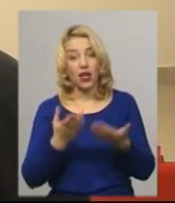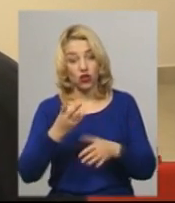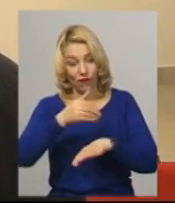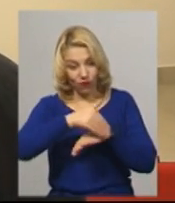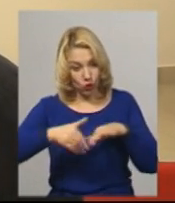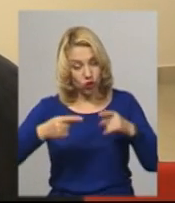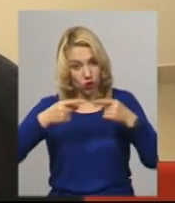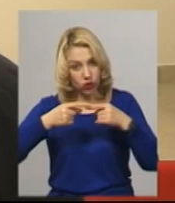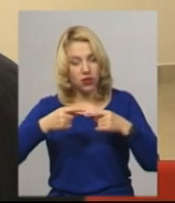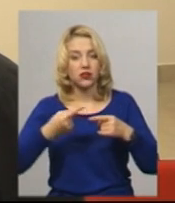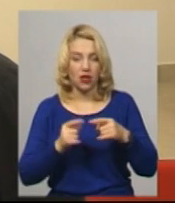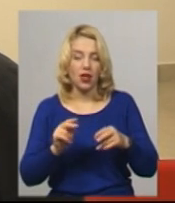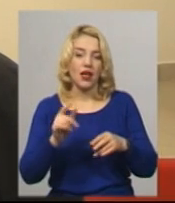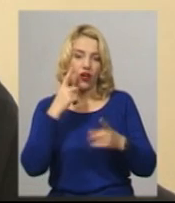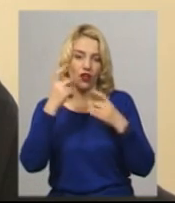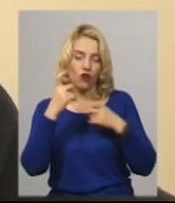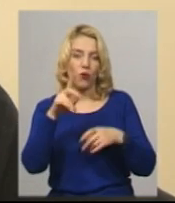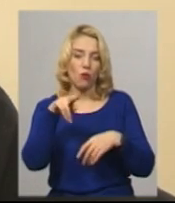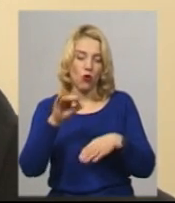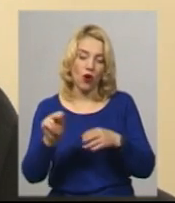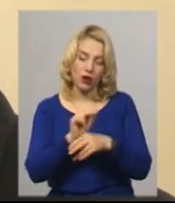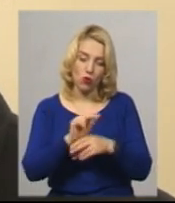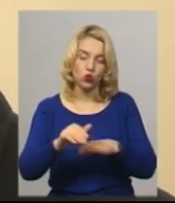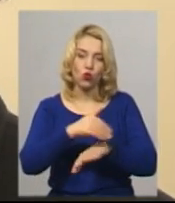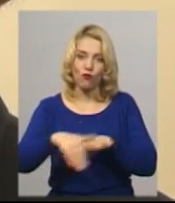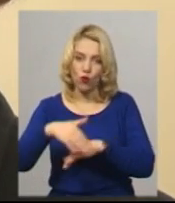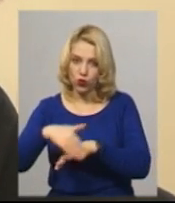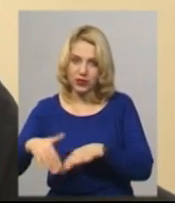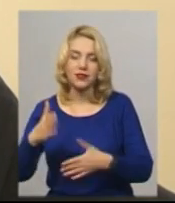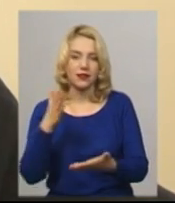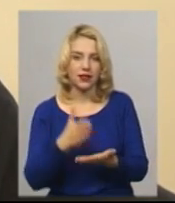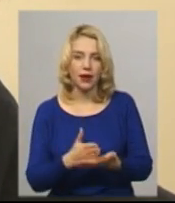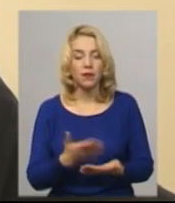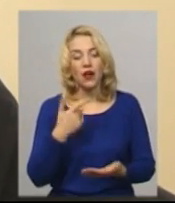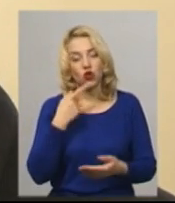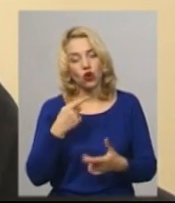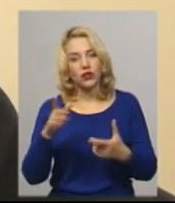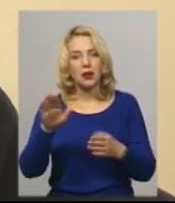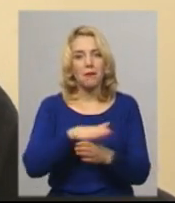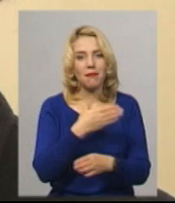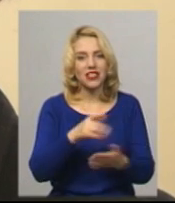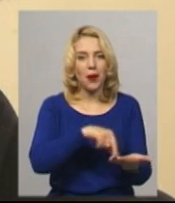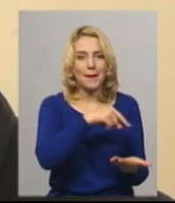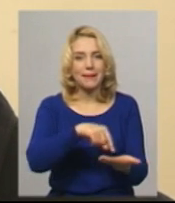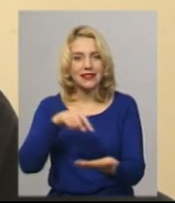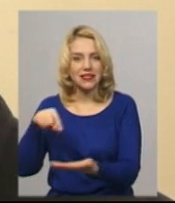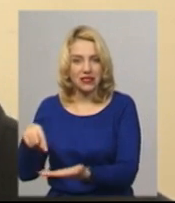конкретні, інформація про ремонти вулиць у нас є. Якщо мова йде вже про міжміські дороги, то тут складніше, вони